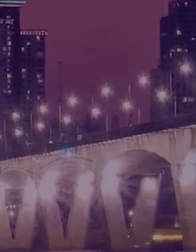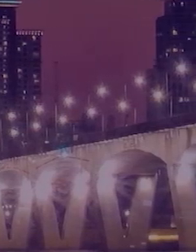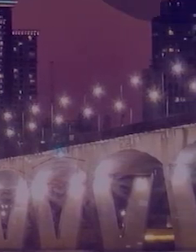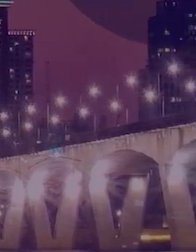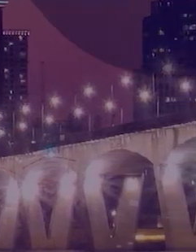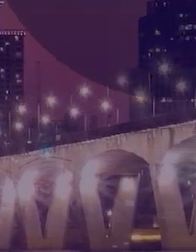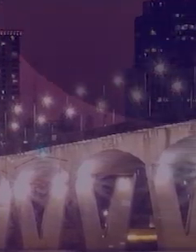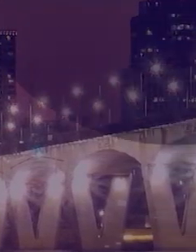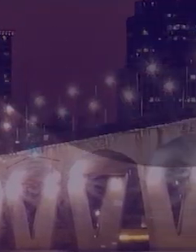이상입니다 y